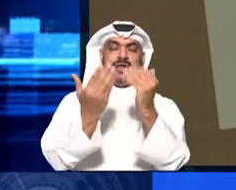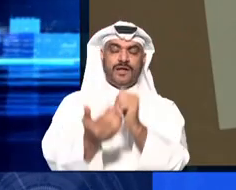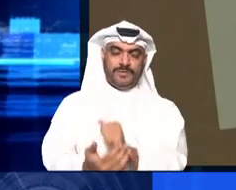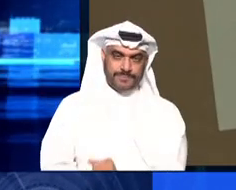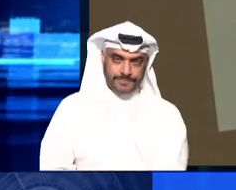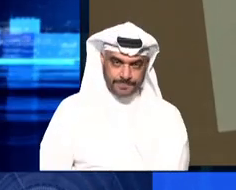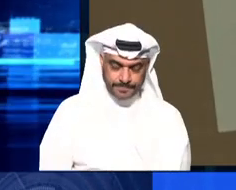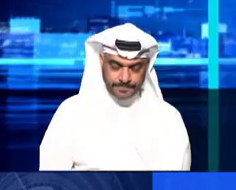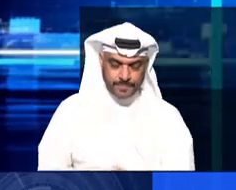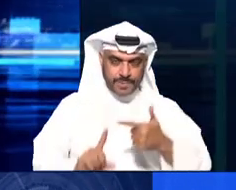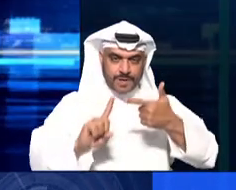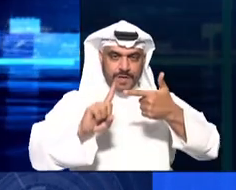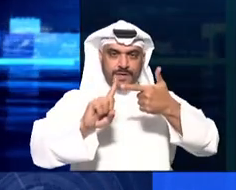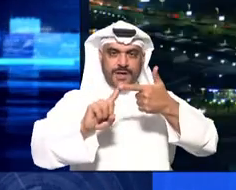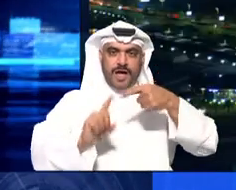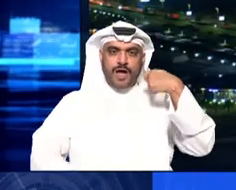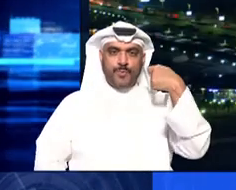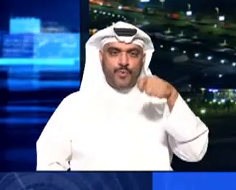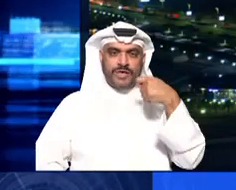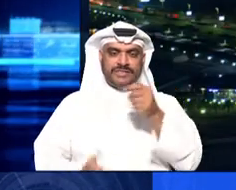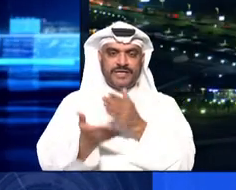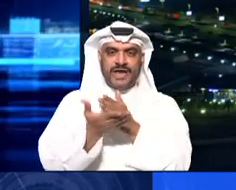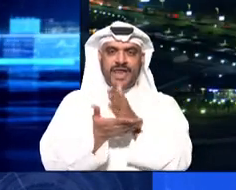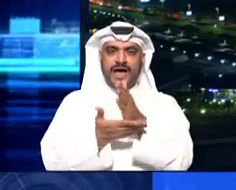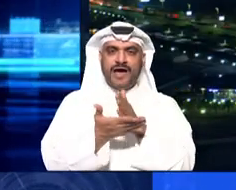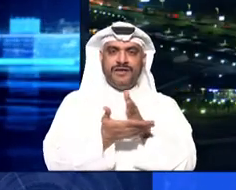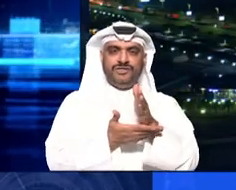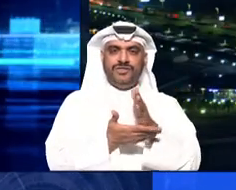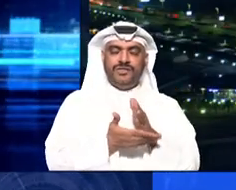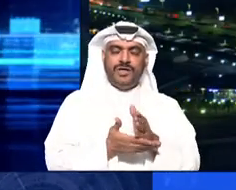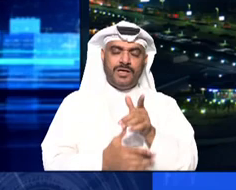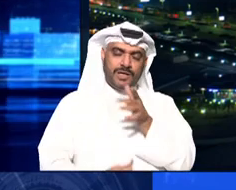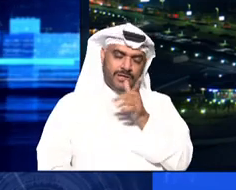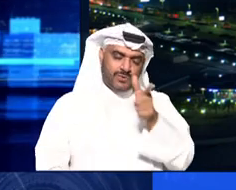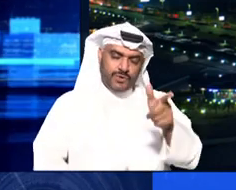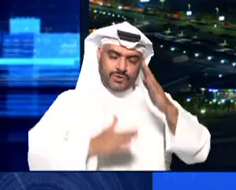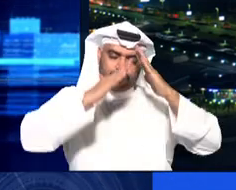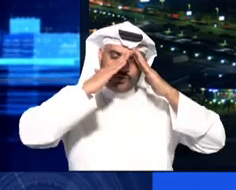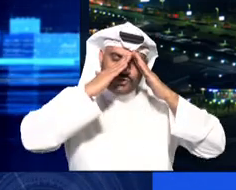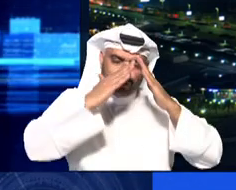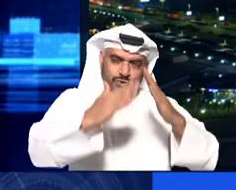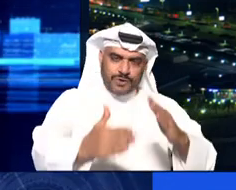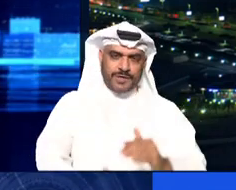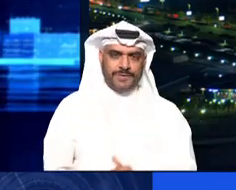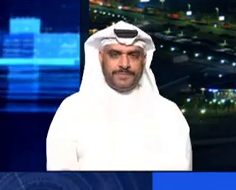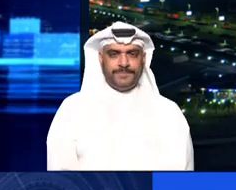نائب وزير الخارجية سيد خالد سليمان الجار الله، شكرا معاليك.